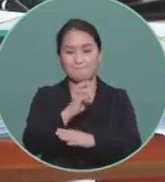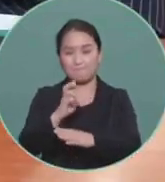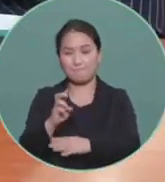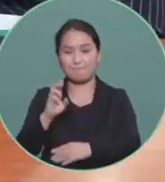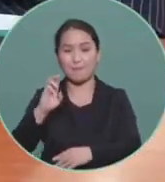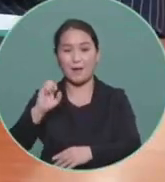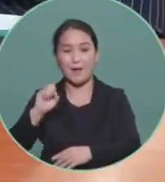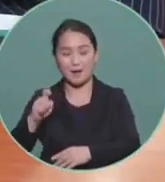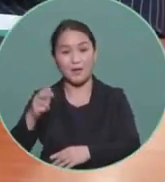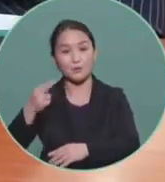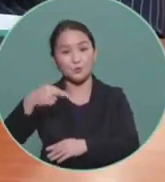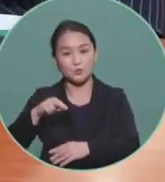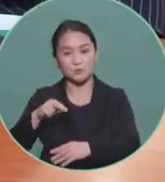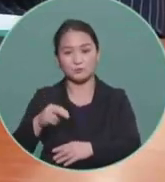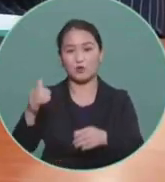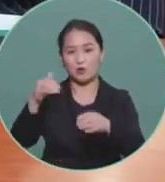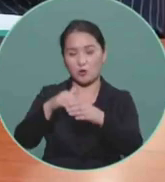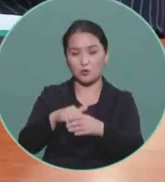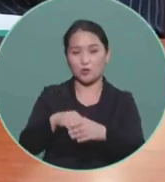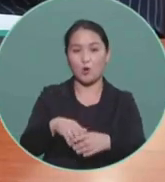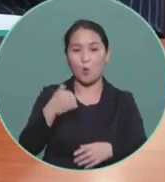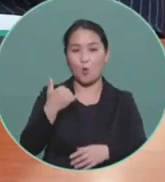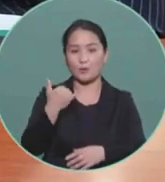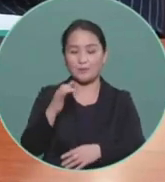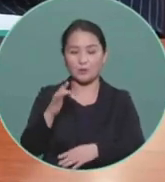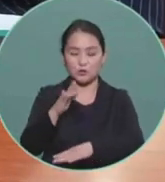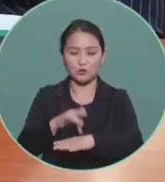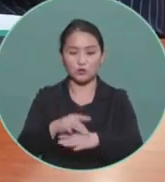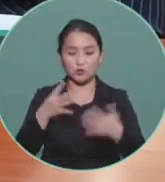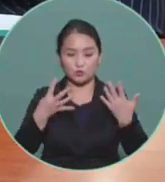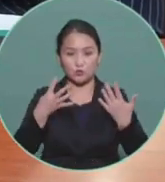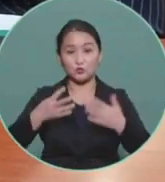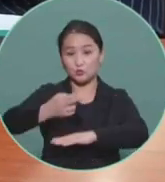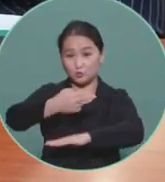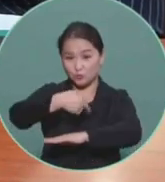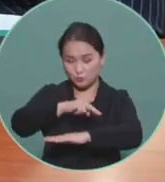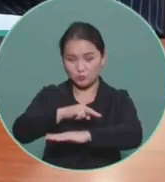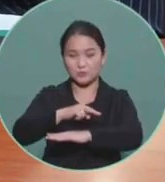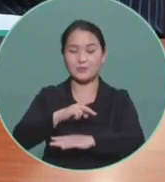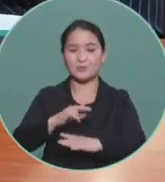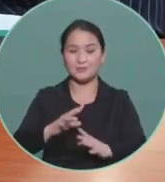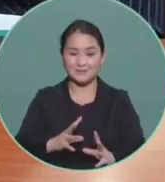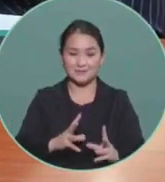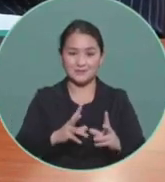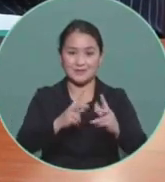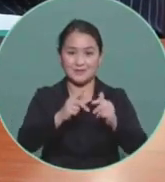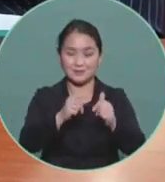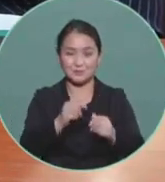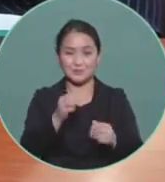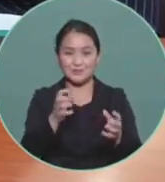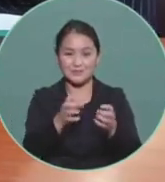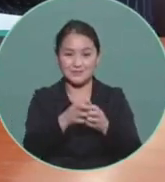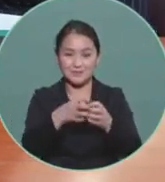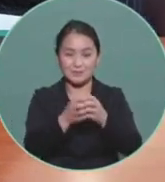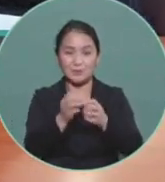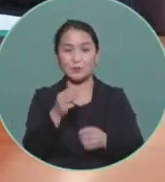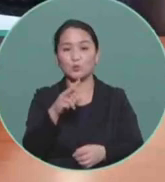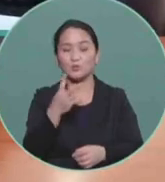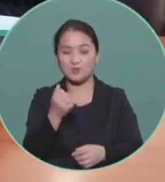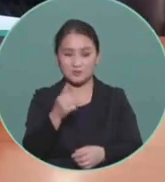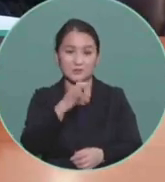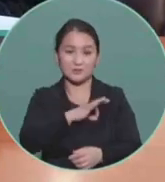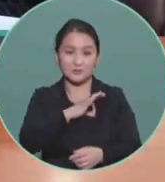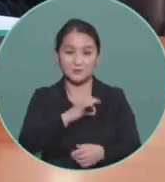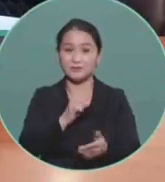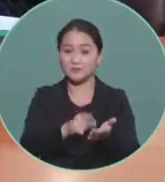дүүрэг гэдэг ингээд ядаж Улаанбаатарын хотынхоо 9 дүүрэгт Улаанбаатар хотын хэмжээнд нь сайжулсан шахмал төлшийг бид нэр одоо хэрэгэлдэх болох ёстой